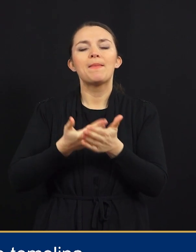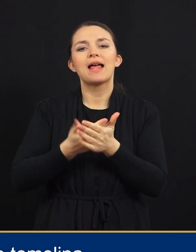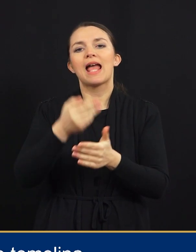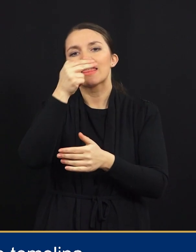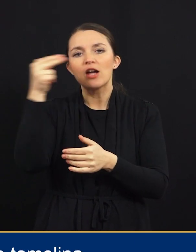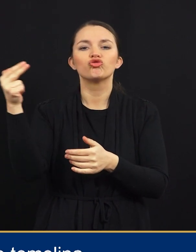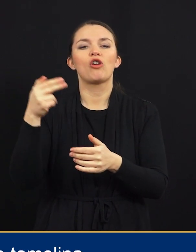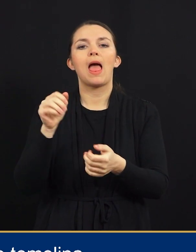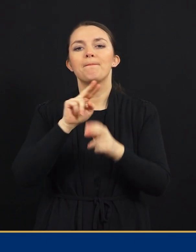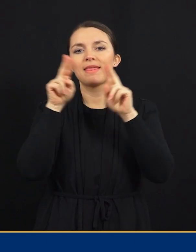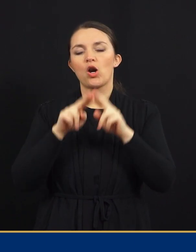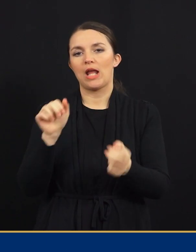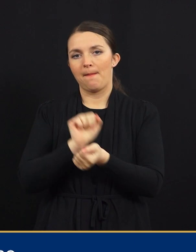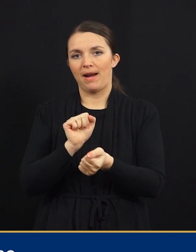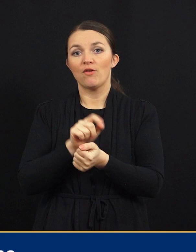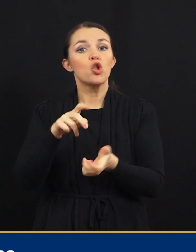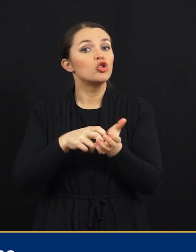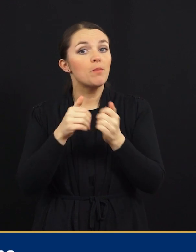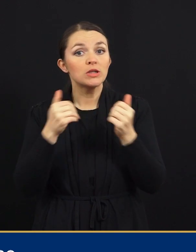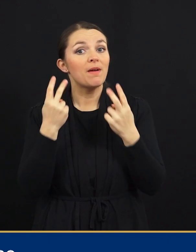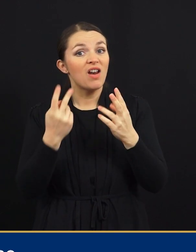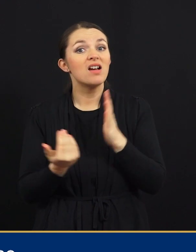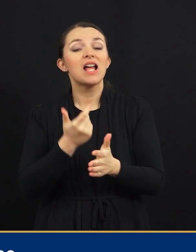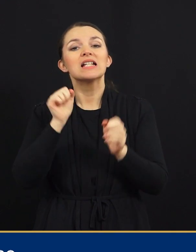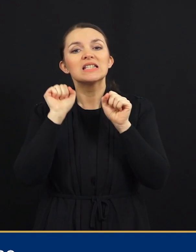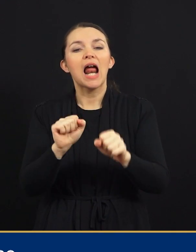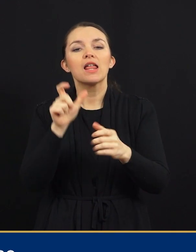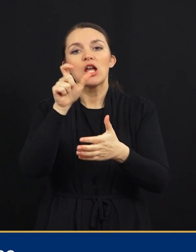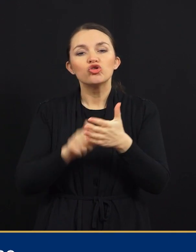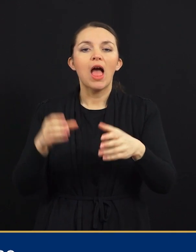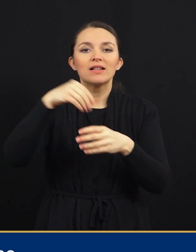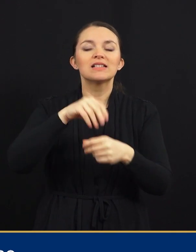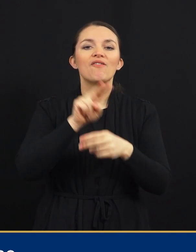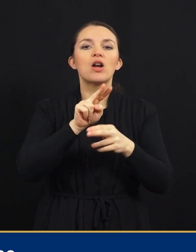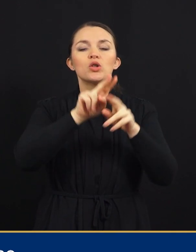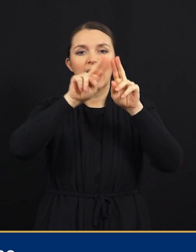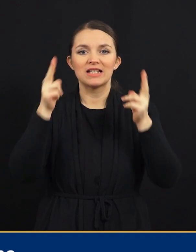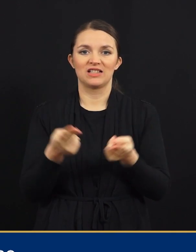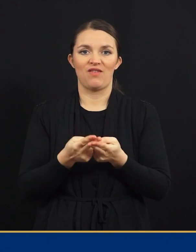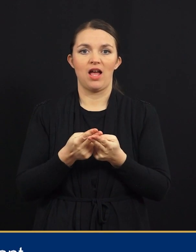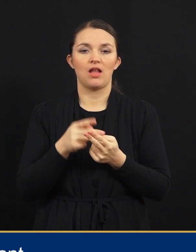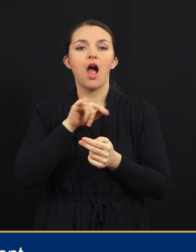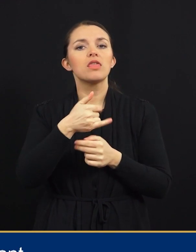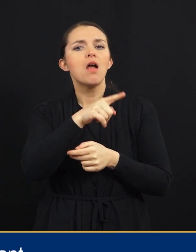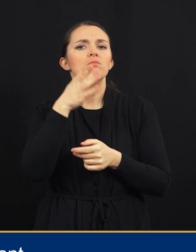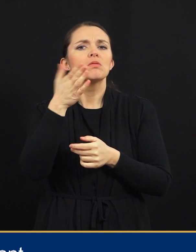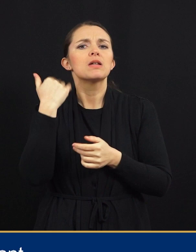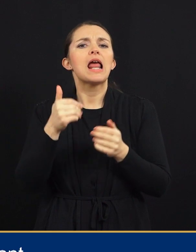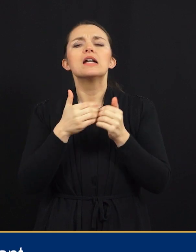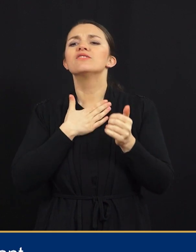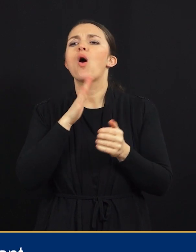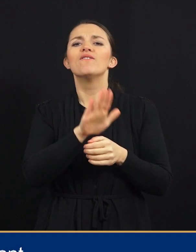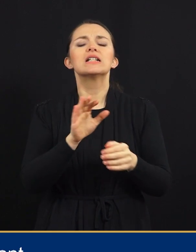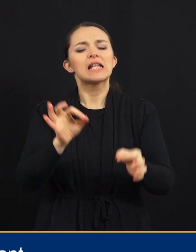mednarodnega prava. To še posebej velja za stalne članice Varnostnega sveta, ki naj bi bile